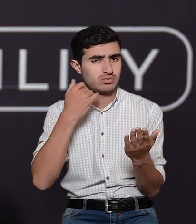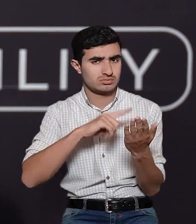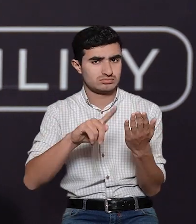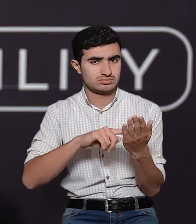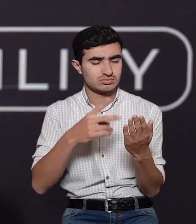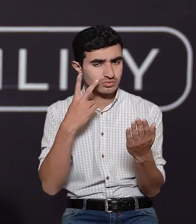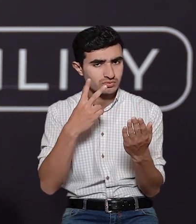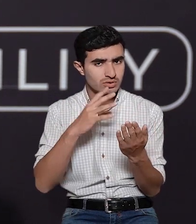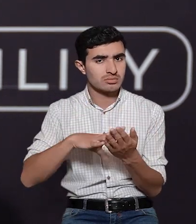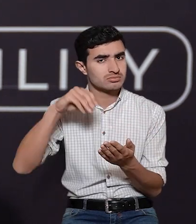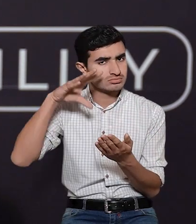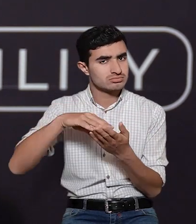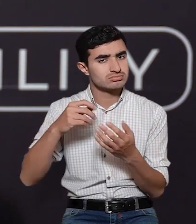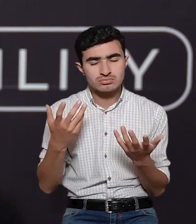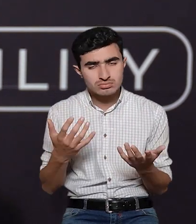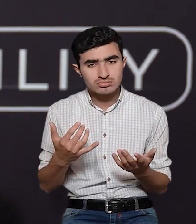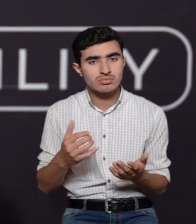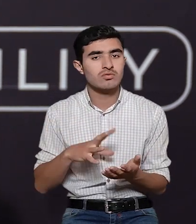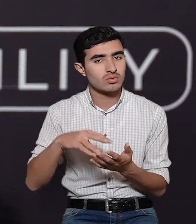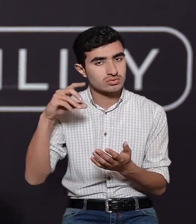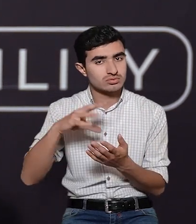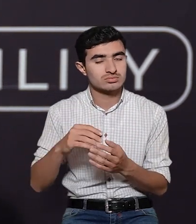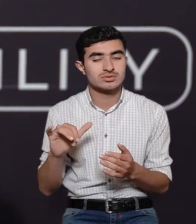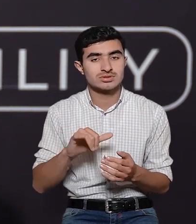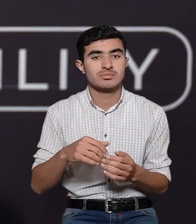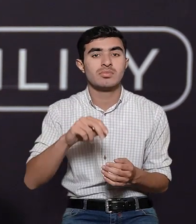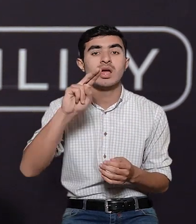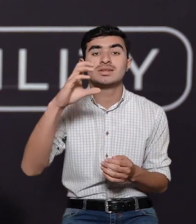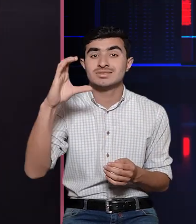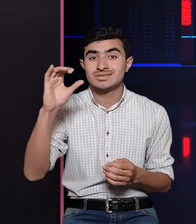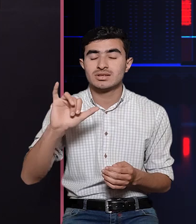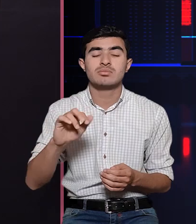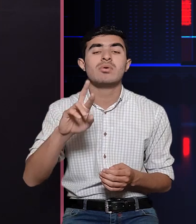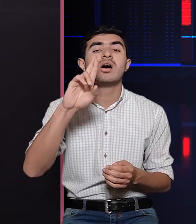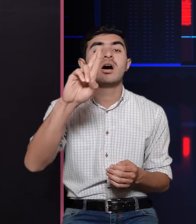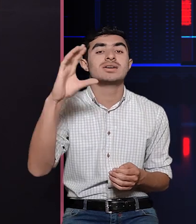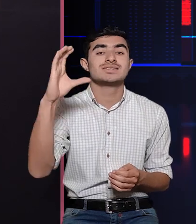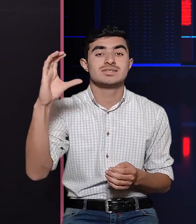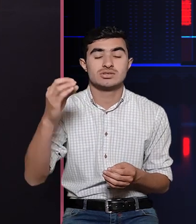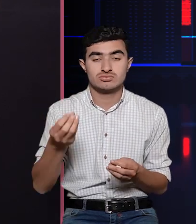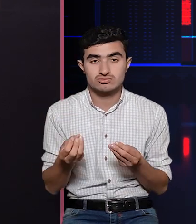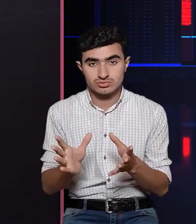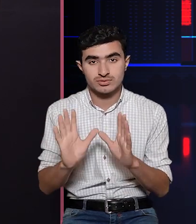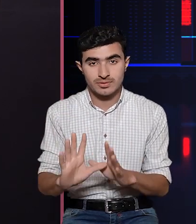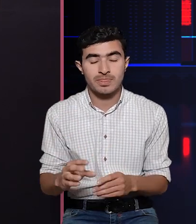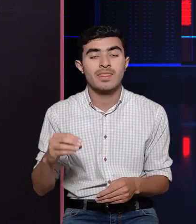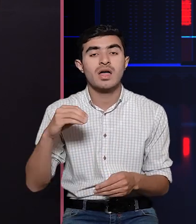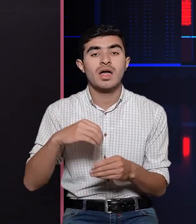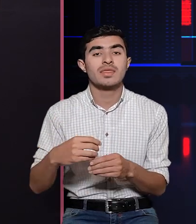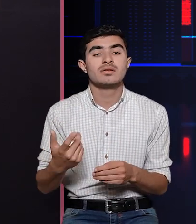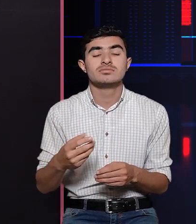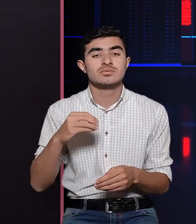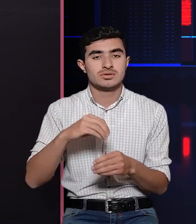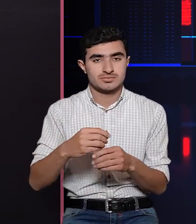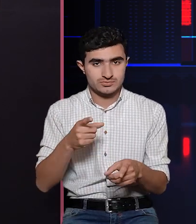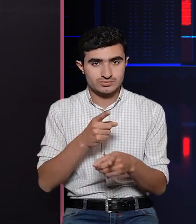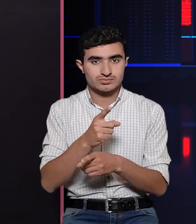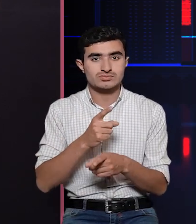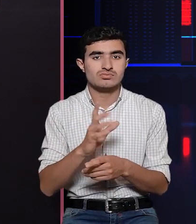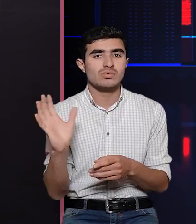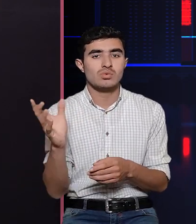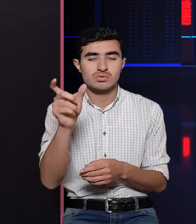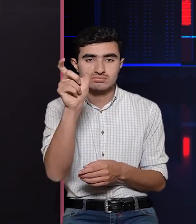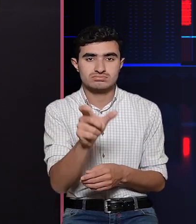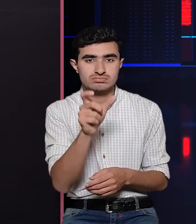لیے ریسکیو 1122 نے جس طرح NCC ہوتی تھی اسی طرز پہ RCC انٹروڈیوس کی ہے اور اس کے اندر ہم ریسکیو اسکاؤٹس کو ٹرین کر